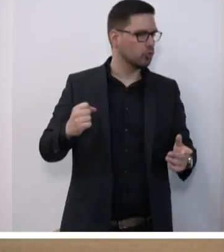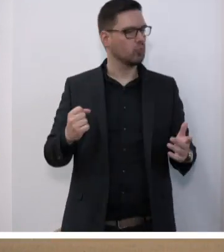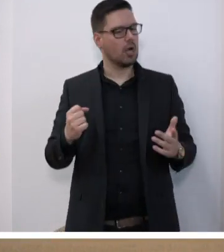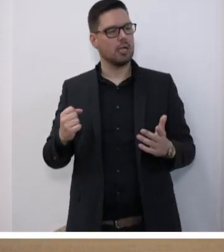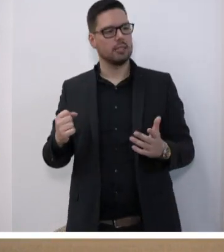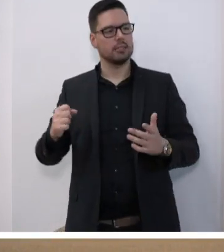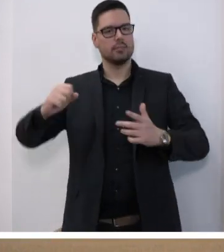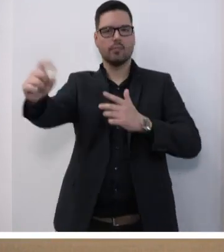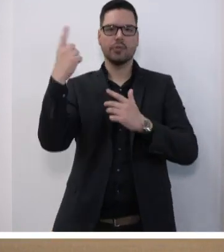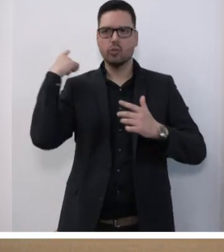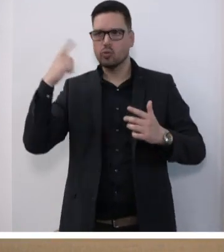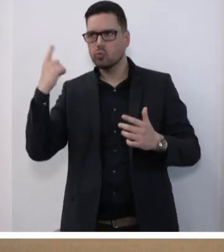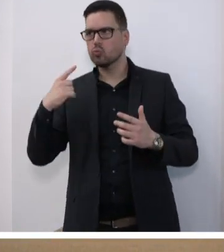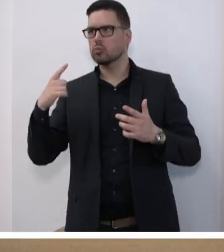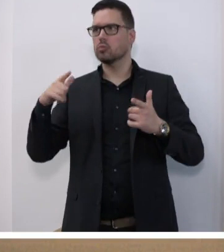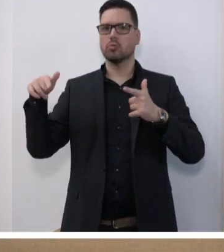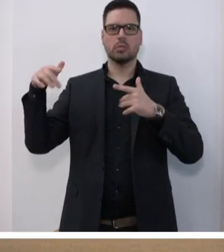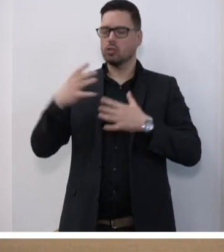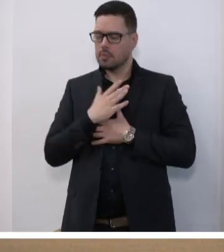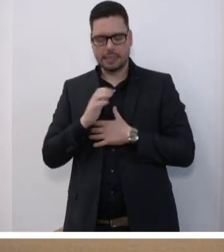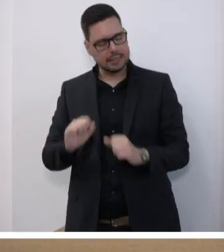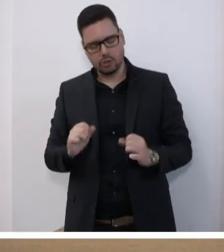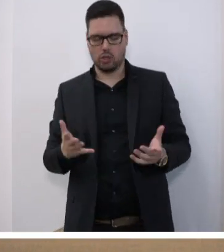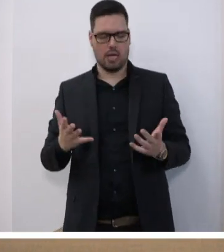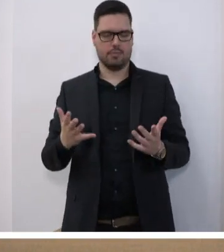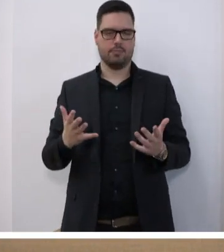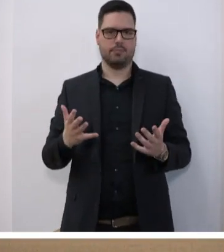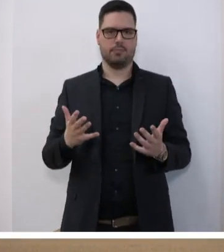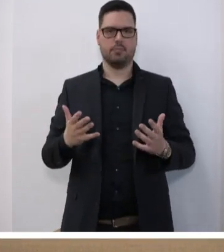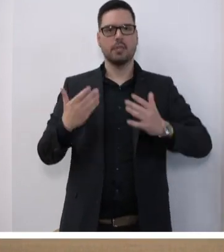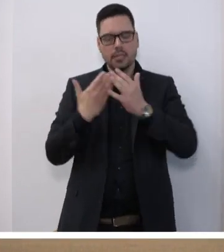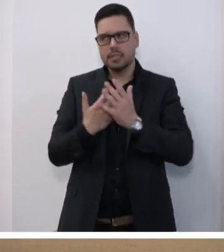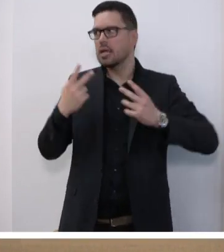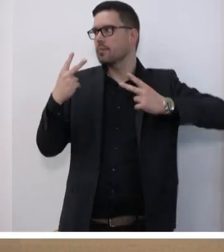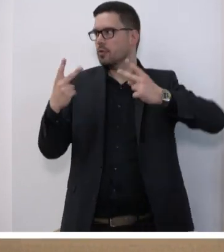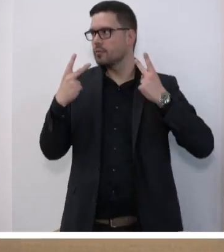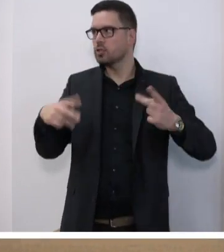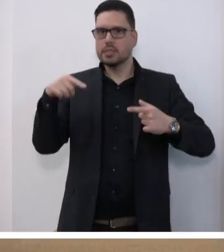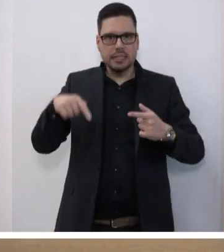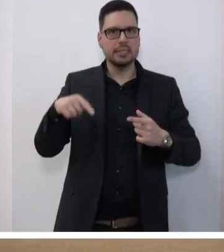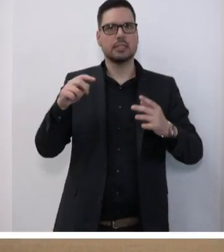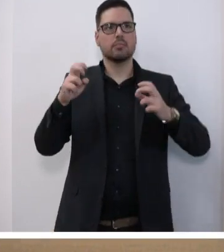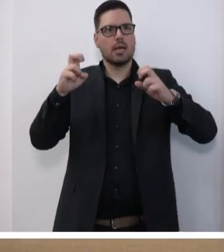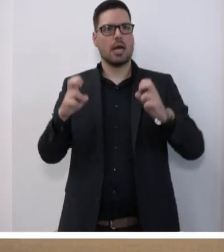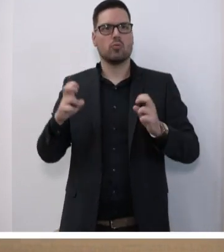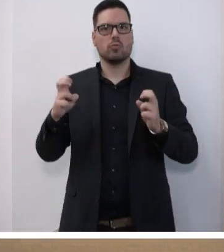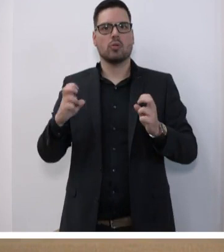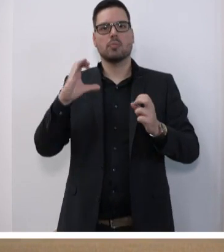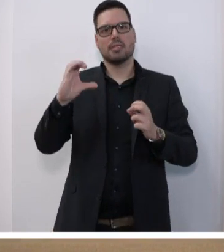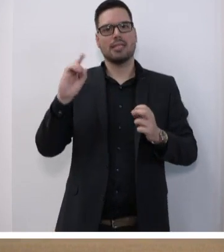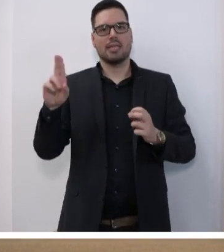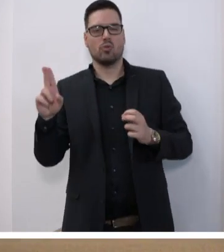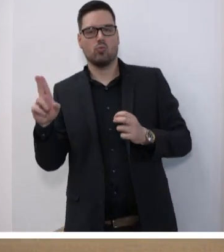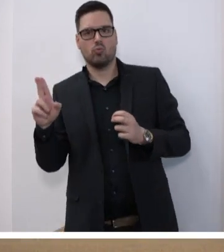und Juden sich auf deutschem Boden nicht mehr sicher fühlen. Deshalb ist es so wichtig, dass hier in diesem Hause Einigkeit auch mit der CDU darüber